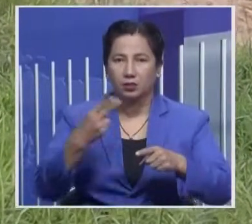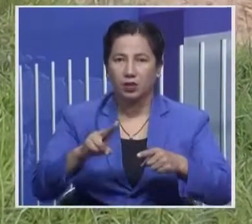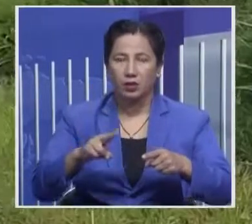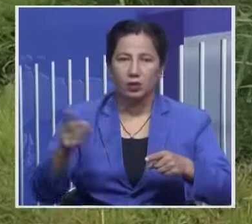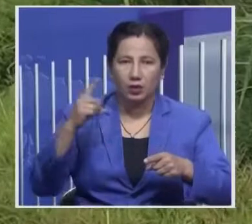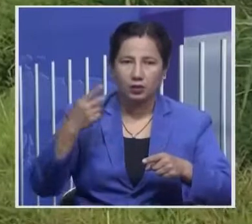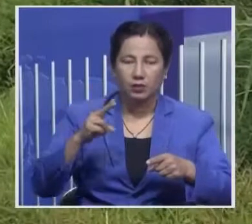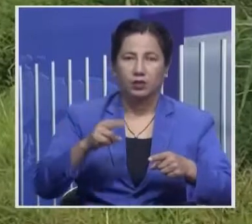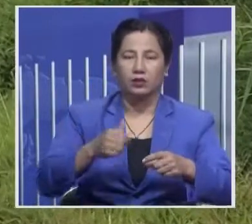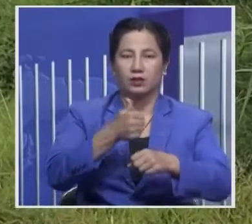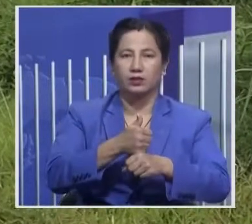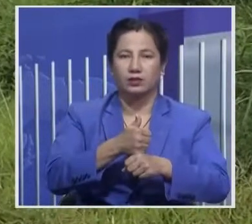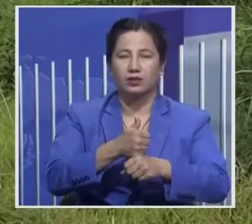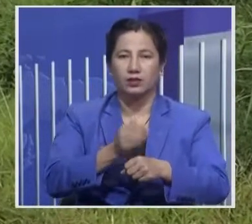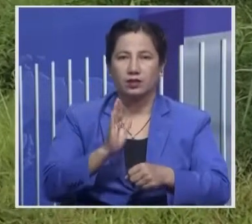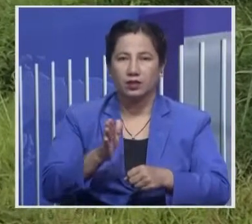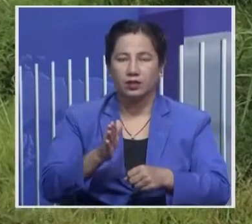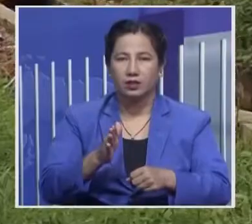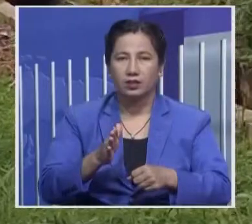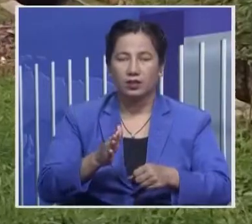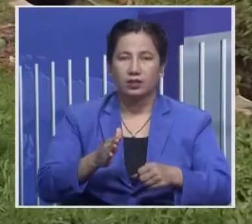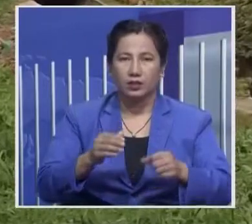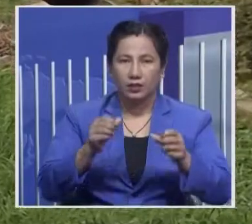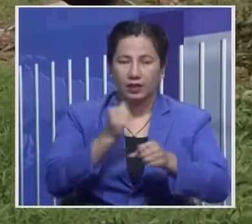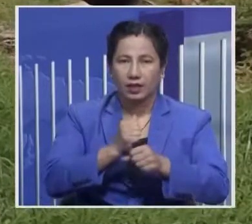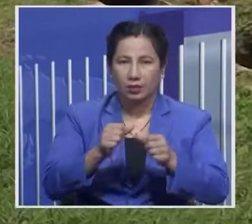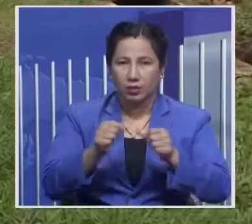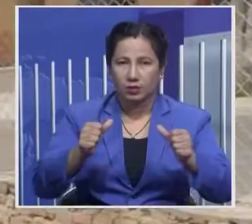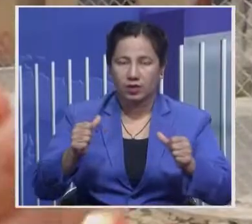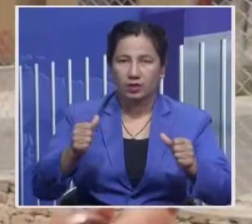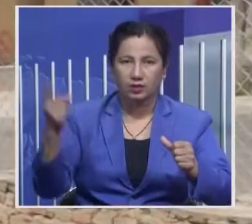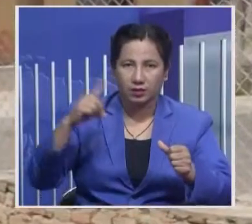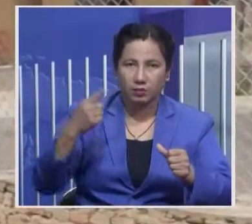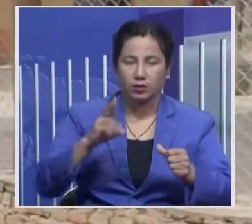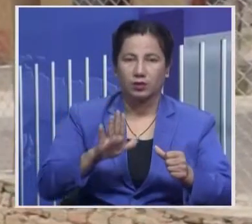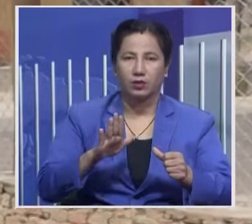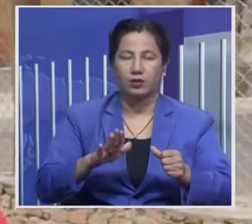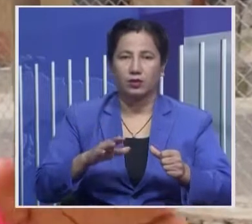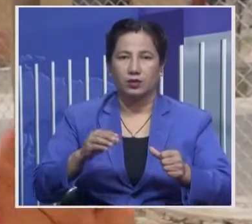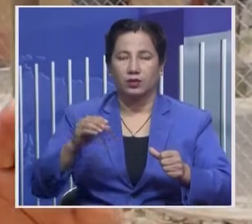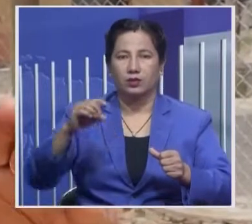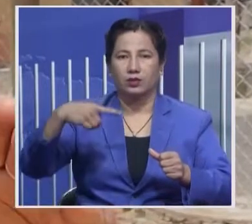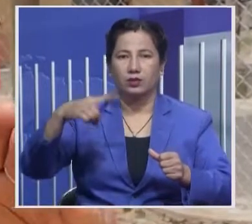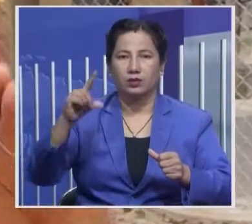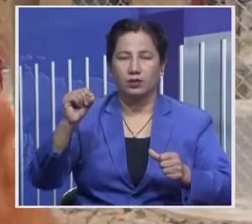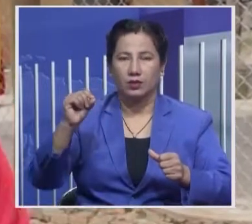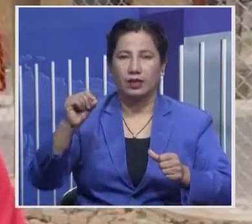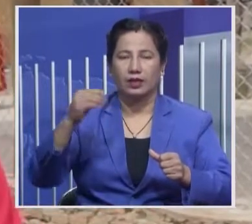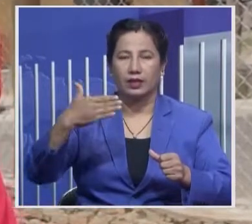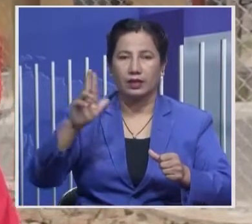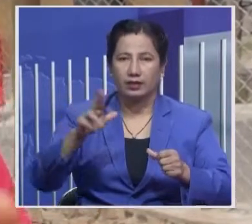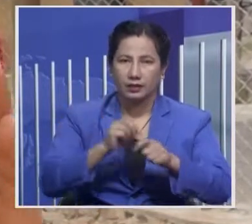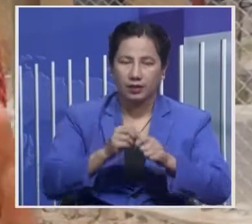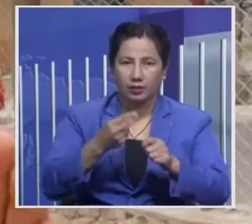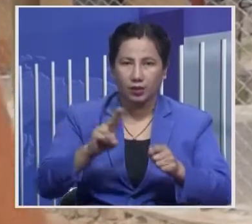उपभोक्ता समितिका अध्यक्ष रमेश राज धिताले इस्टिमेट अनुसार काम भएको दावी गर्नुभयो। नाली तयार भइसकेको छ